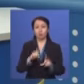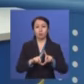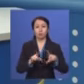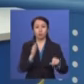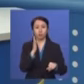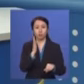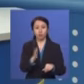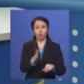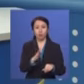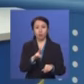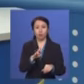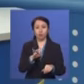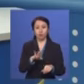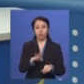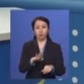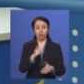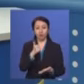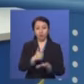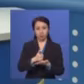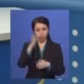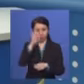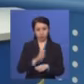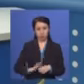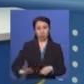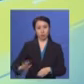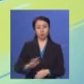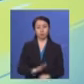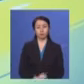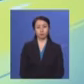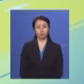ведомство будет подчиняться непосредственно главе государства.